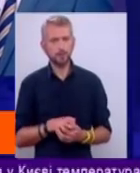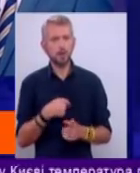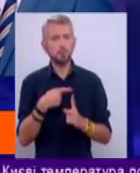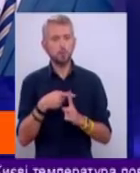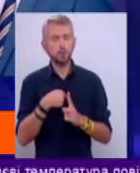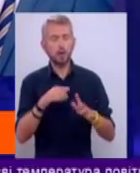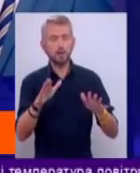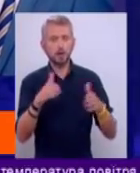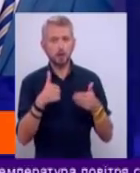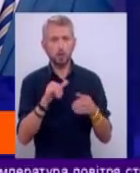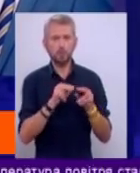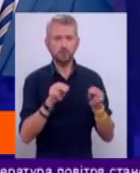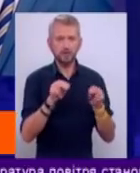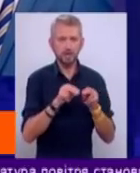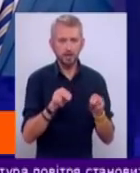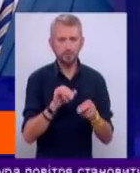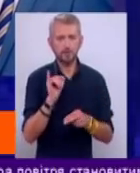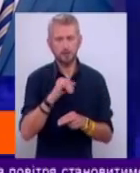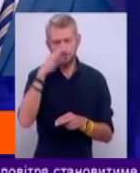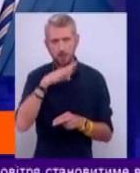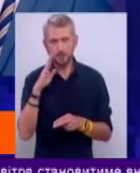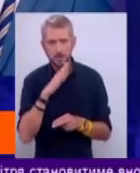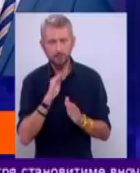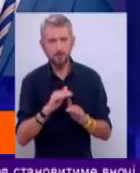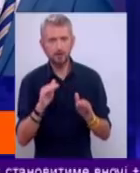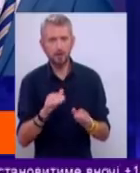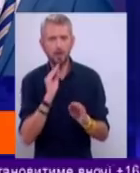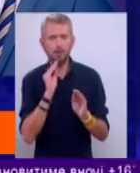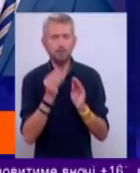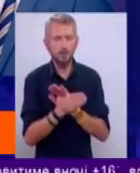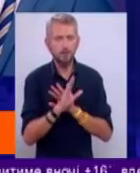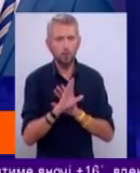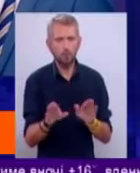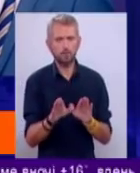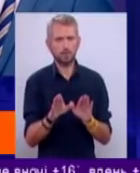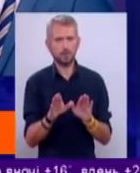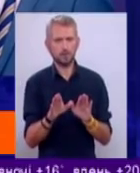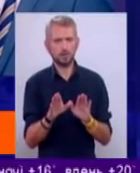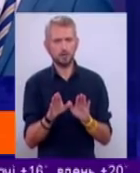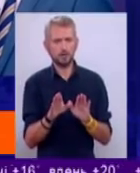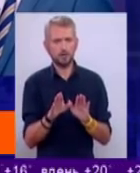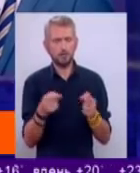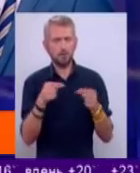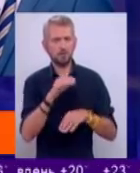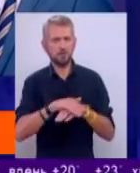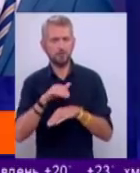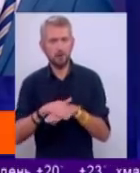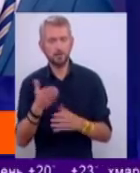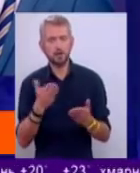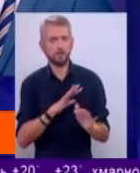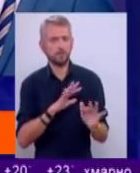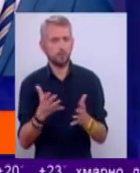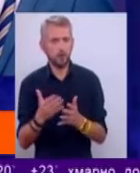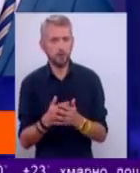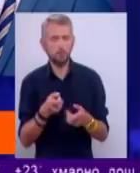я закликаю і вчителів, і батьків, і дітей не приховувати ні в якому разі певні факти, які